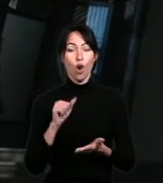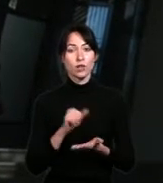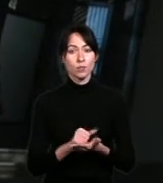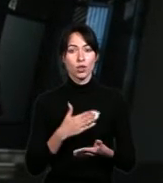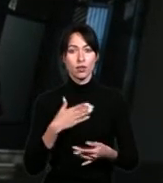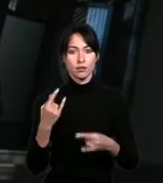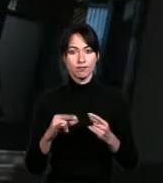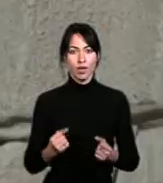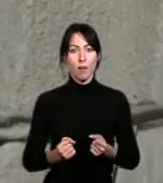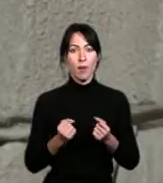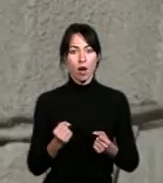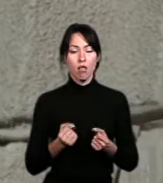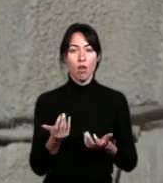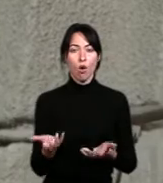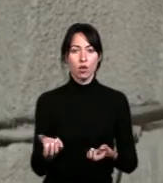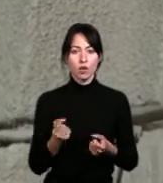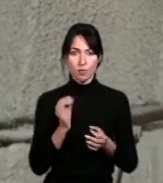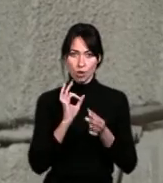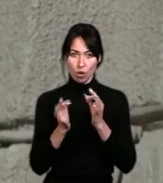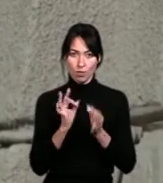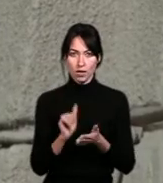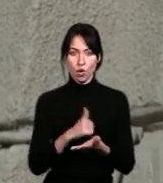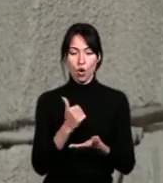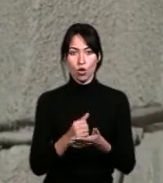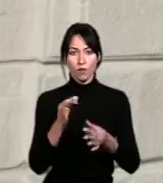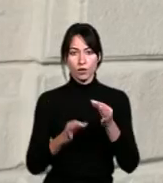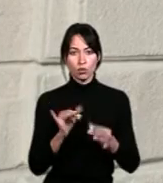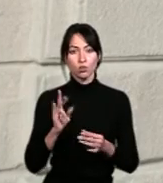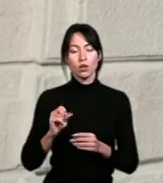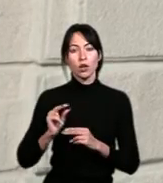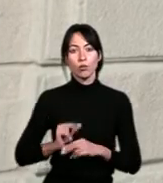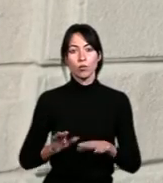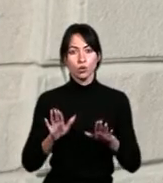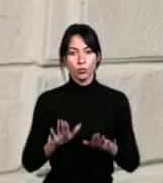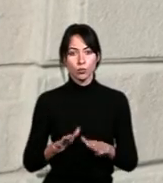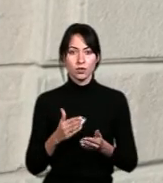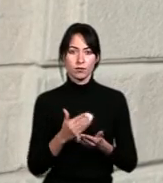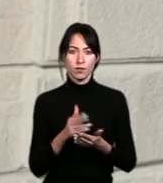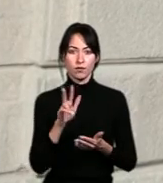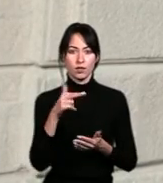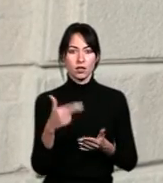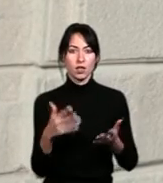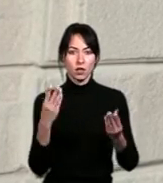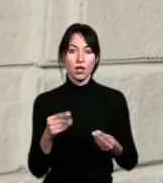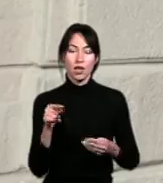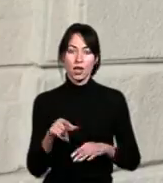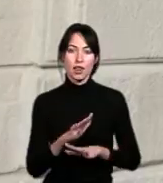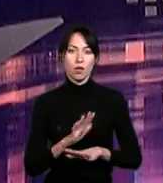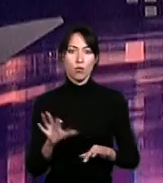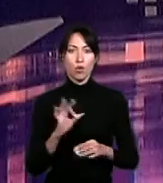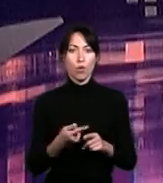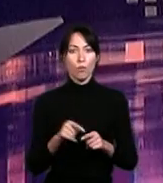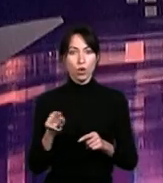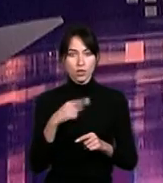Кореспонденти Суспільного намагалися отримати коментар у голови суду, та на робочому місці о пів на четверту дня її не було. Про